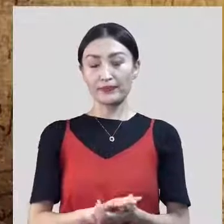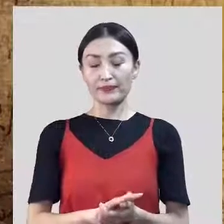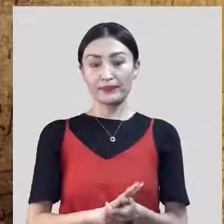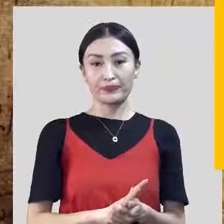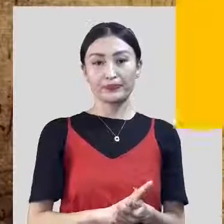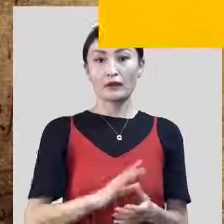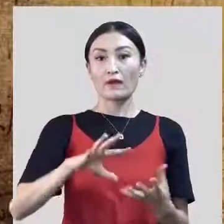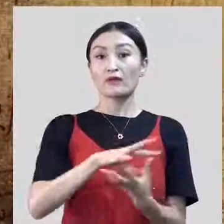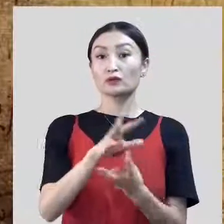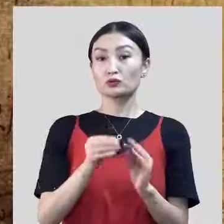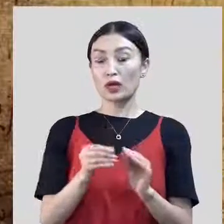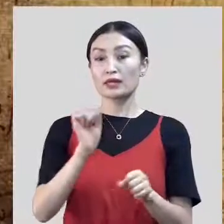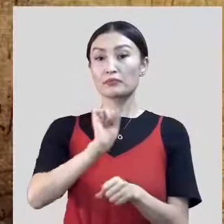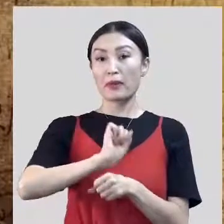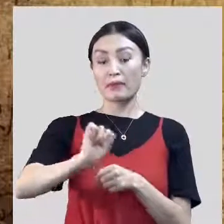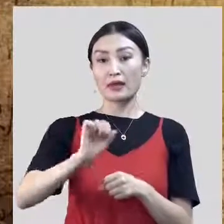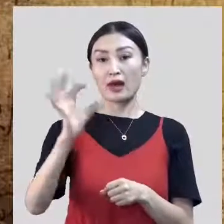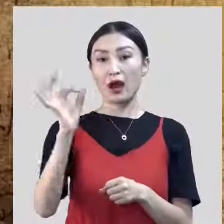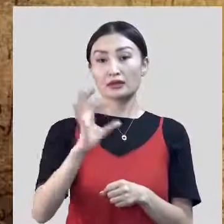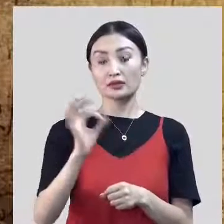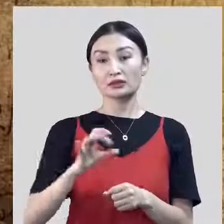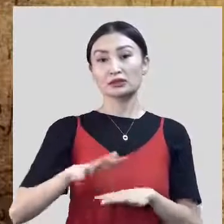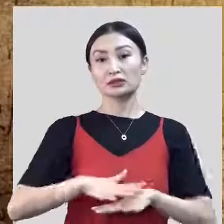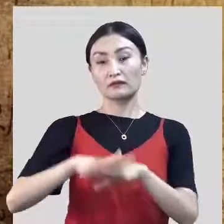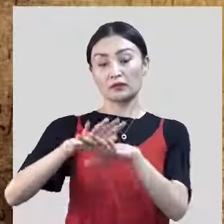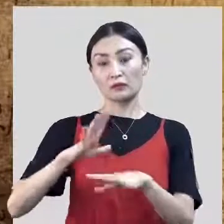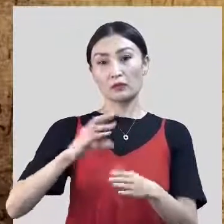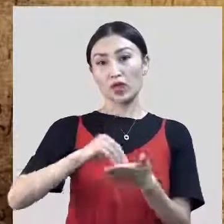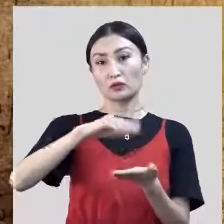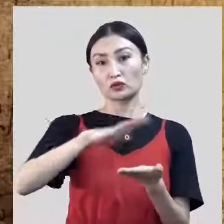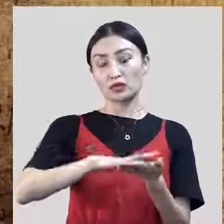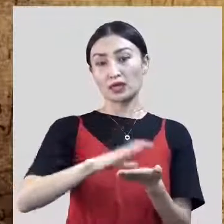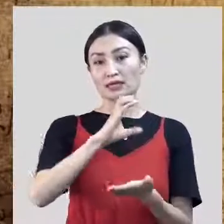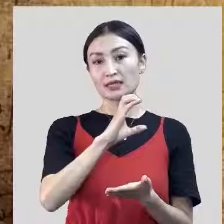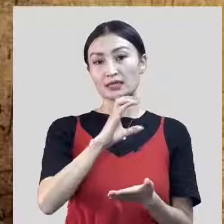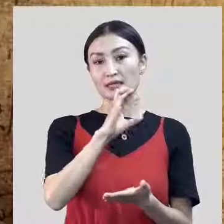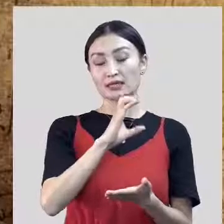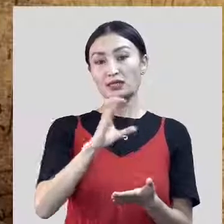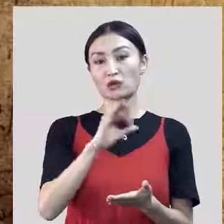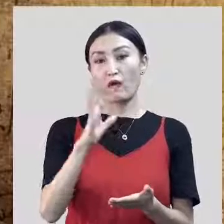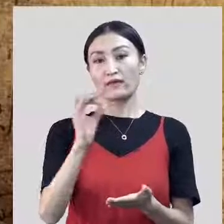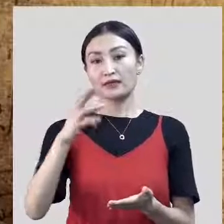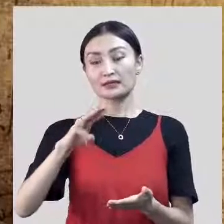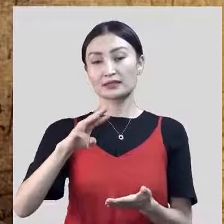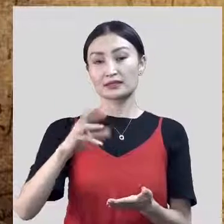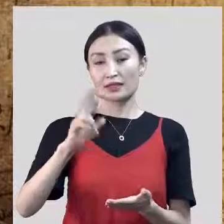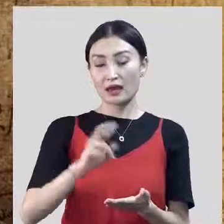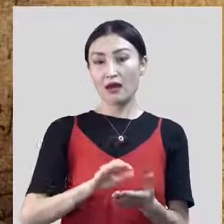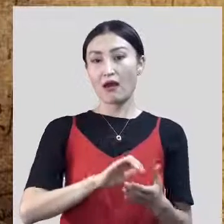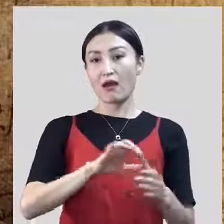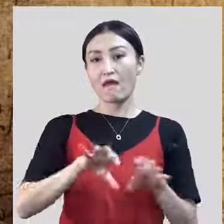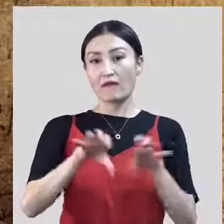в результате победы октябрьской революции была установлена советская власть сейчас мы